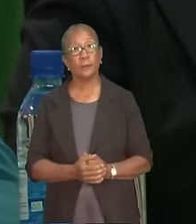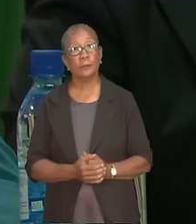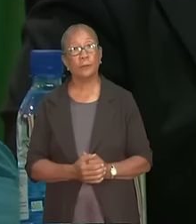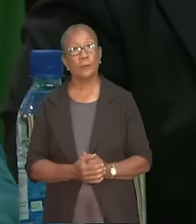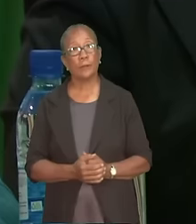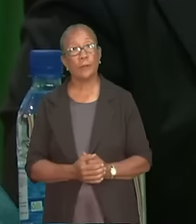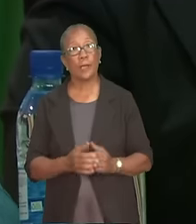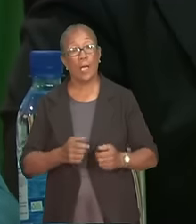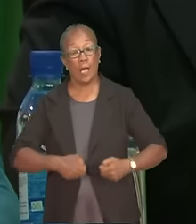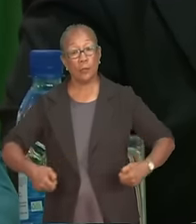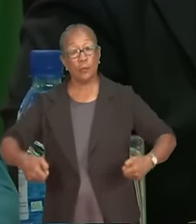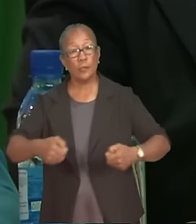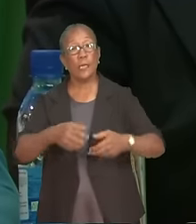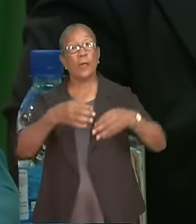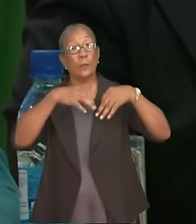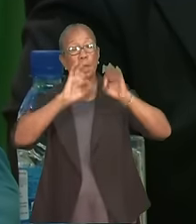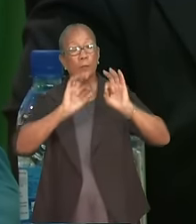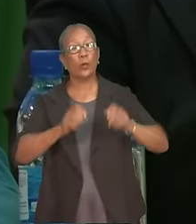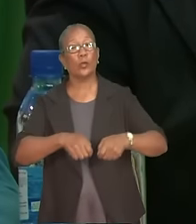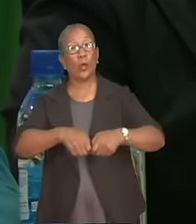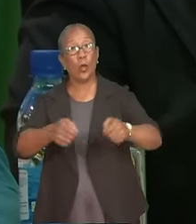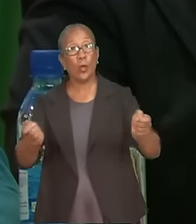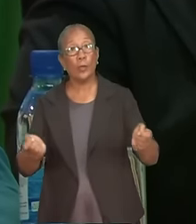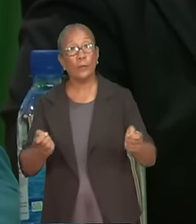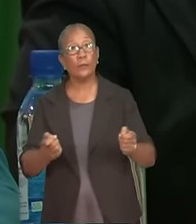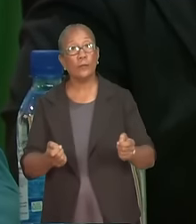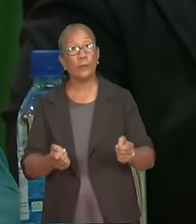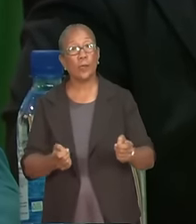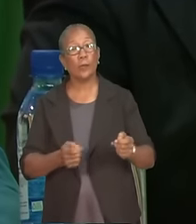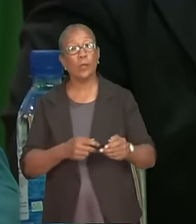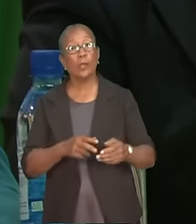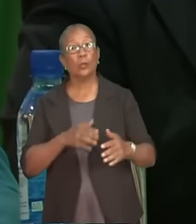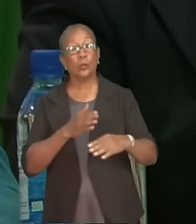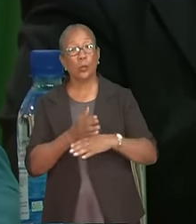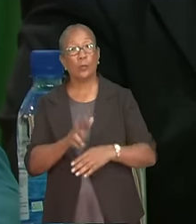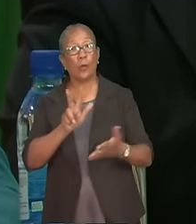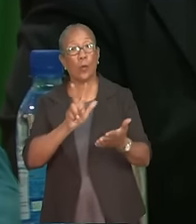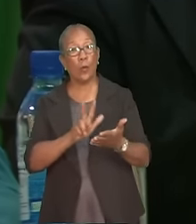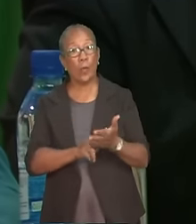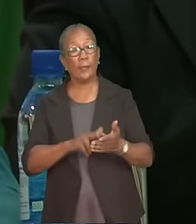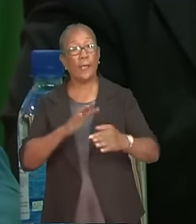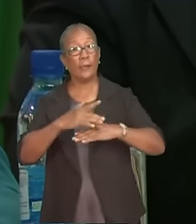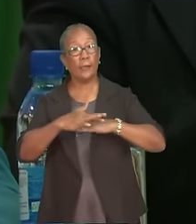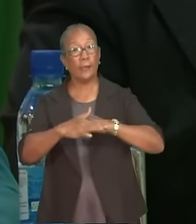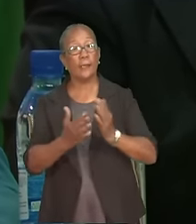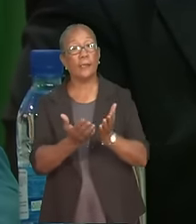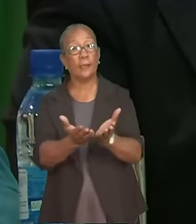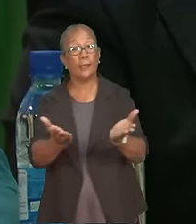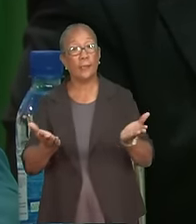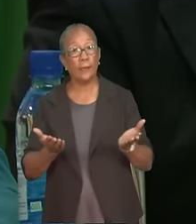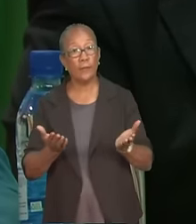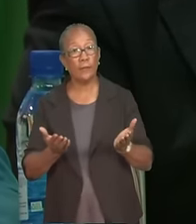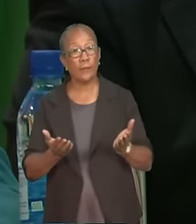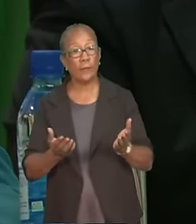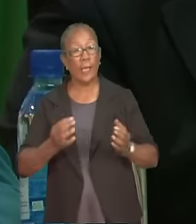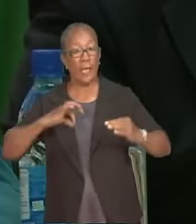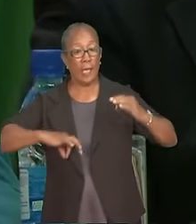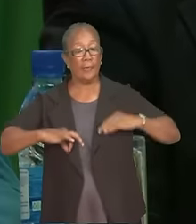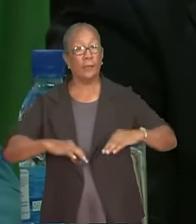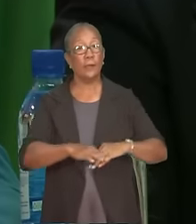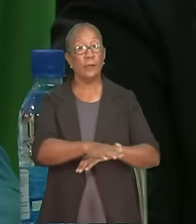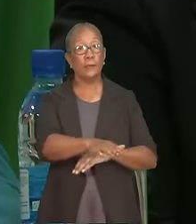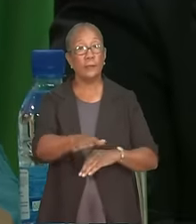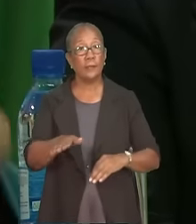Het sociaal beleid wordt uitgevoerd conform de wet en regelgeving. En de leiding van het ministerie accepteert geen